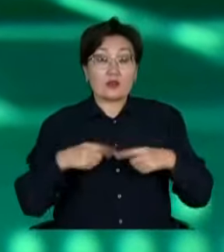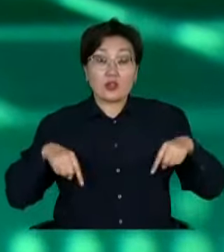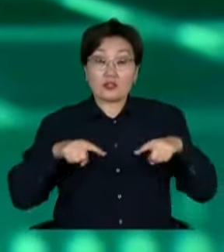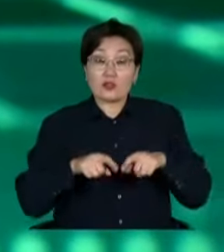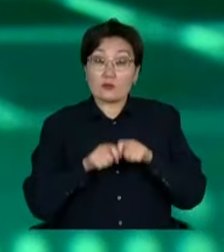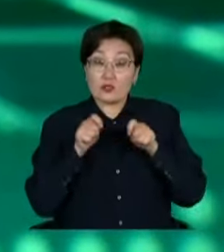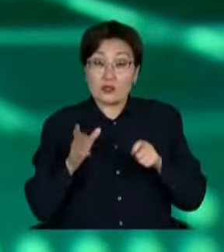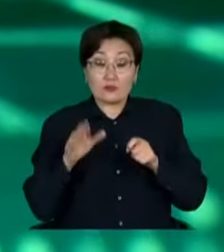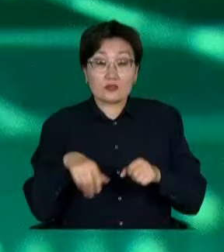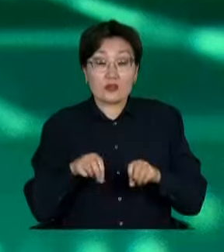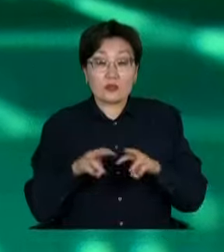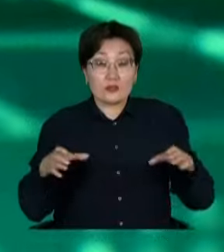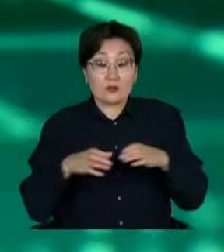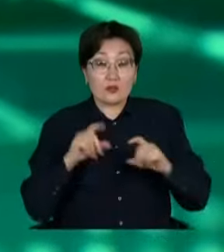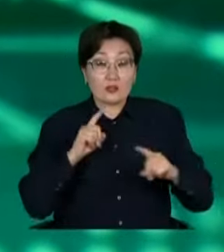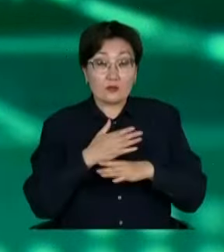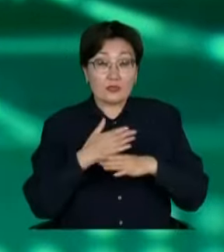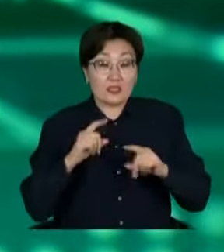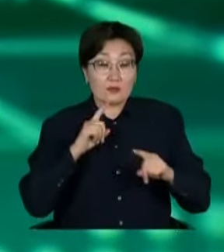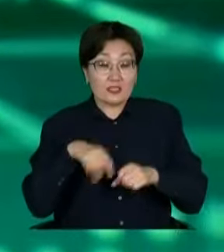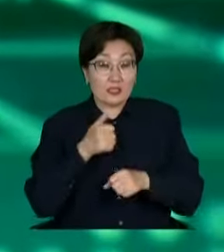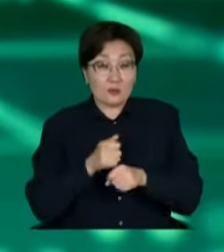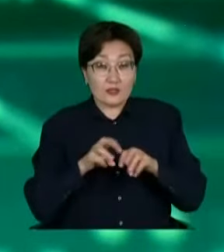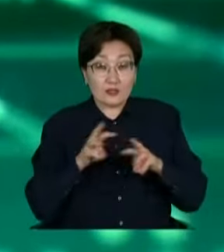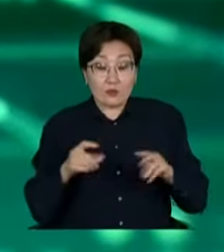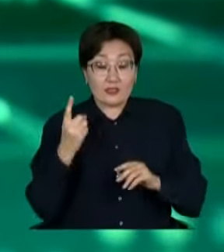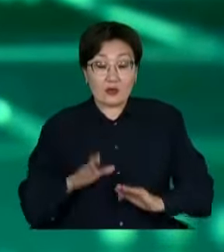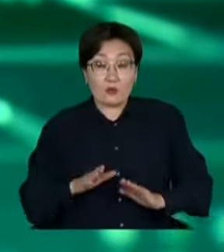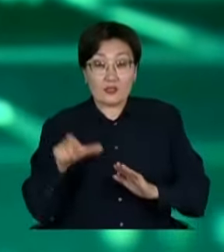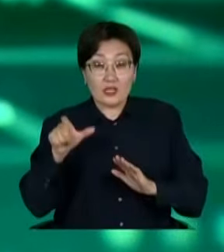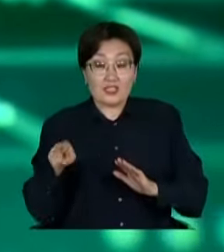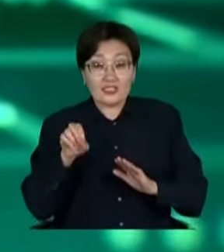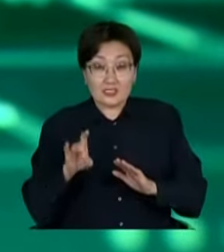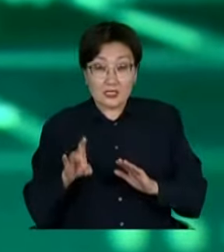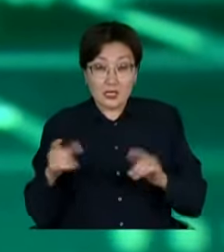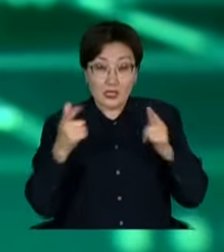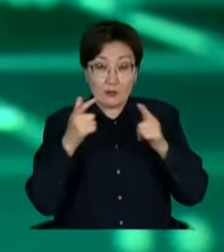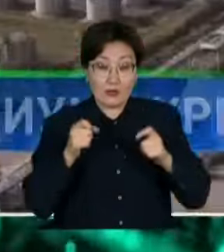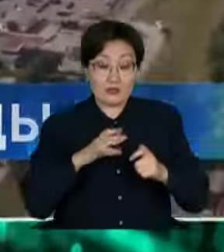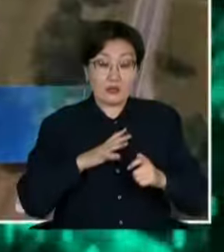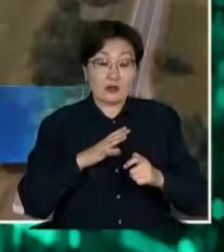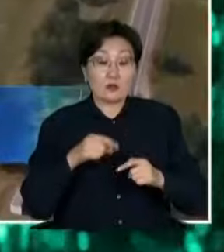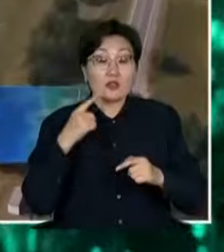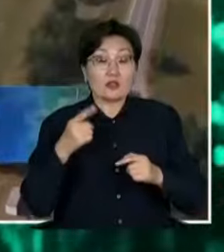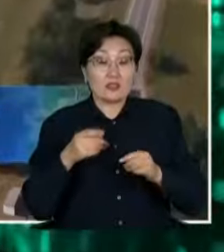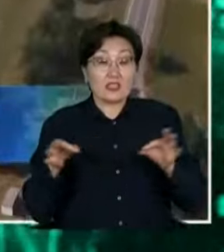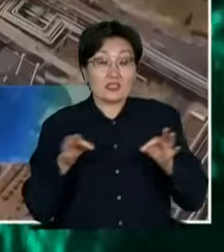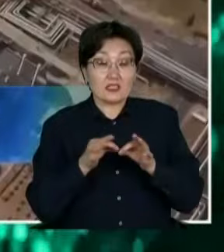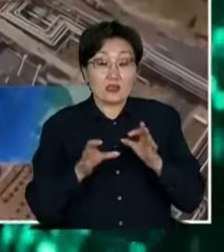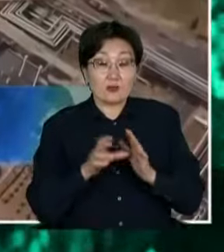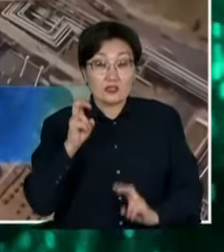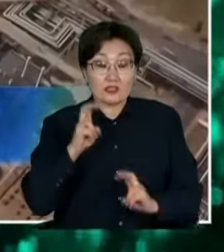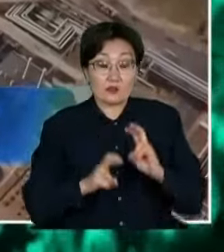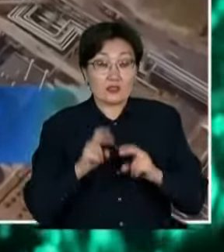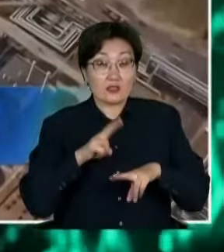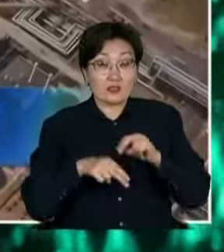құрылады. Бұл туралы үкімет отырысынан кейін брифингте премьер-министрдің бірінші орынбасары Роман Скляр хабарлады. Айтуынша, атом электр станциясын